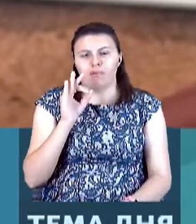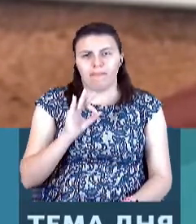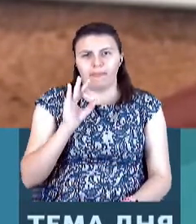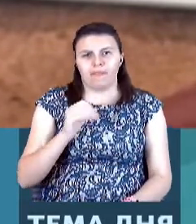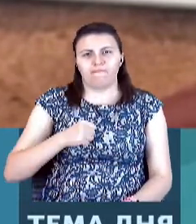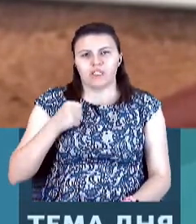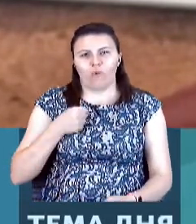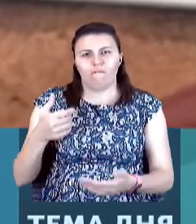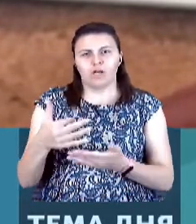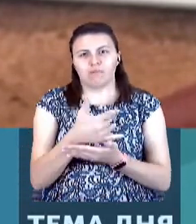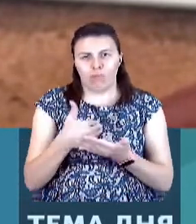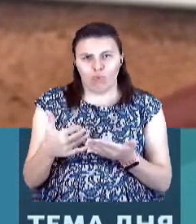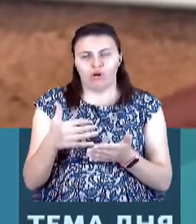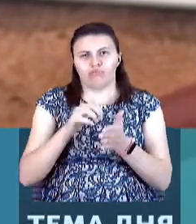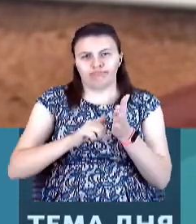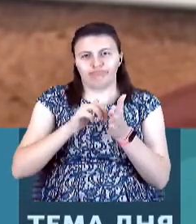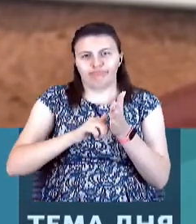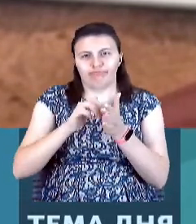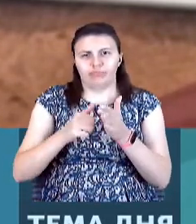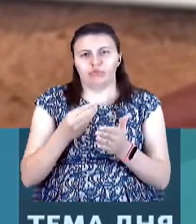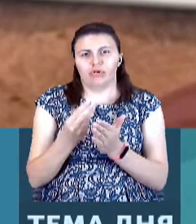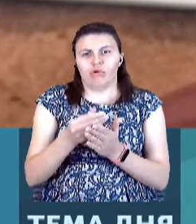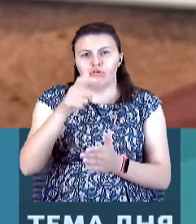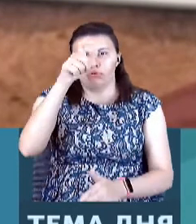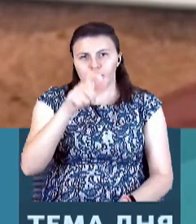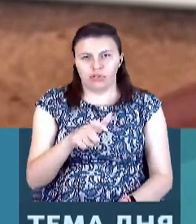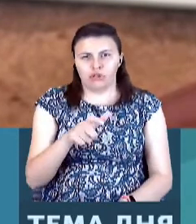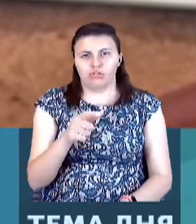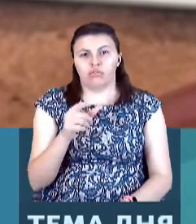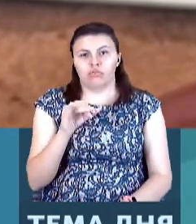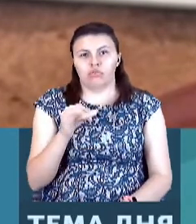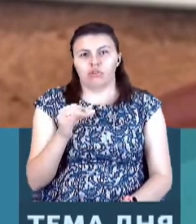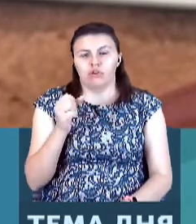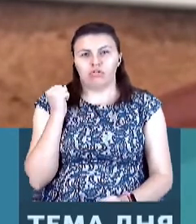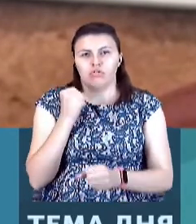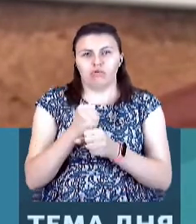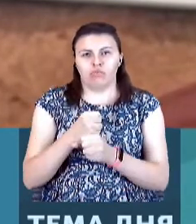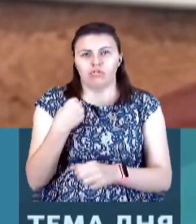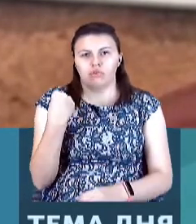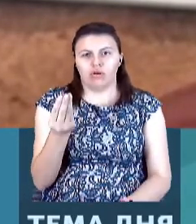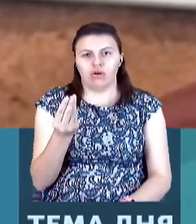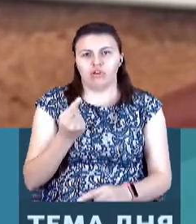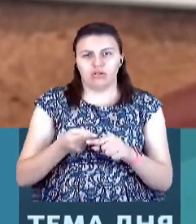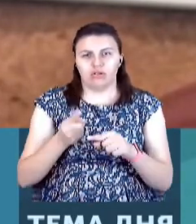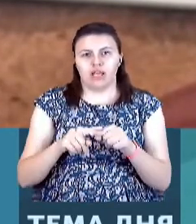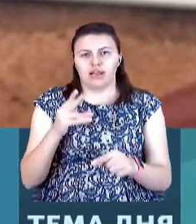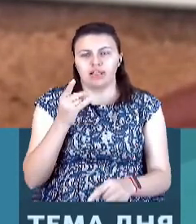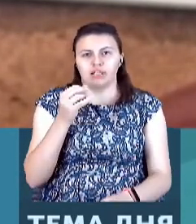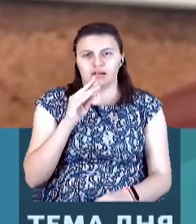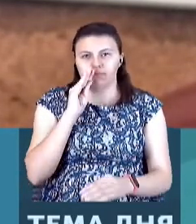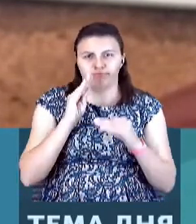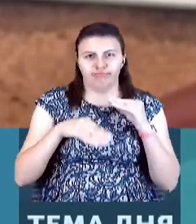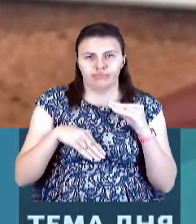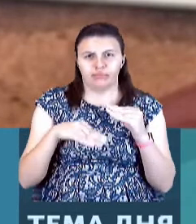Тобто, зрозуміло, що, в принципі, дорожчий працівник, він спонукає роботодавця до тінізації зайнятості. З іншого боку, можливо, що